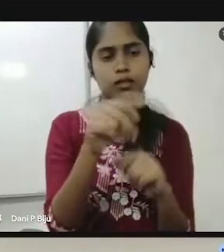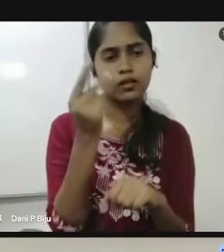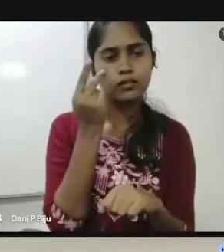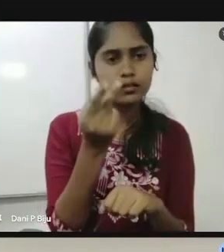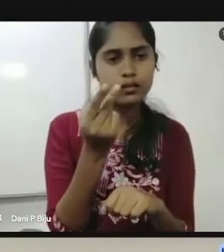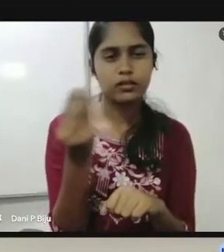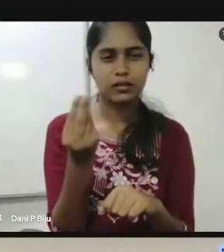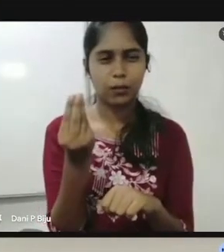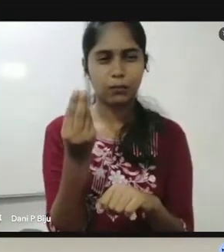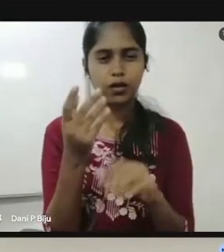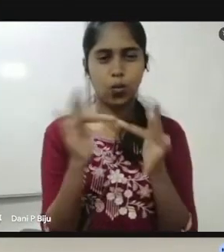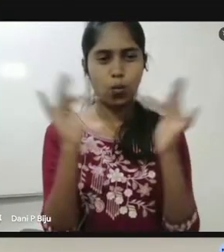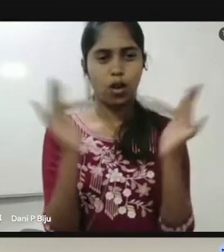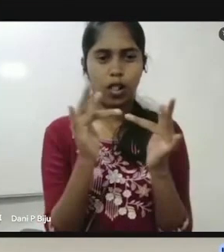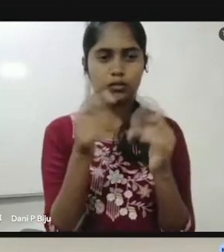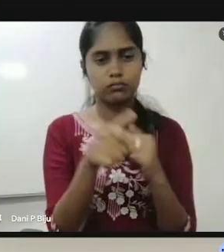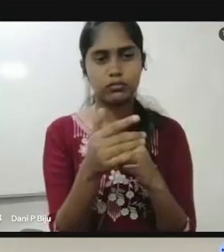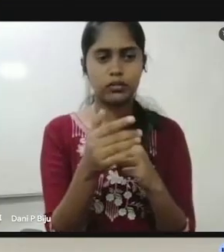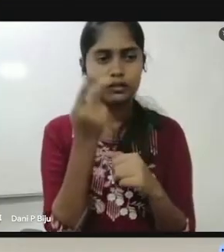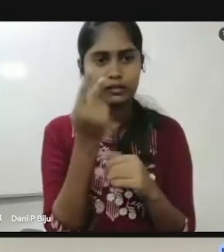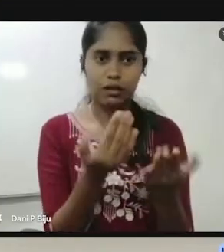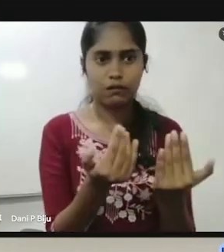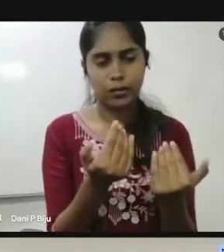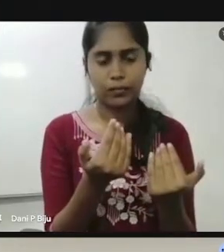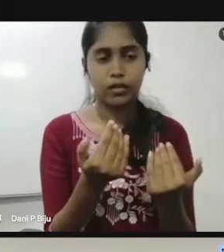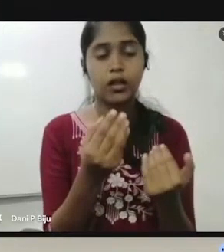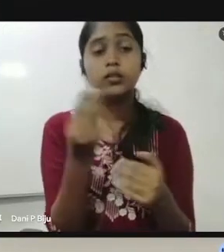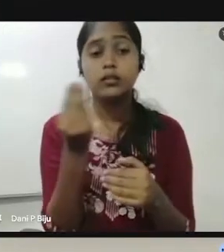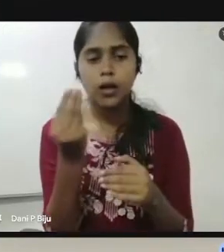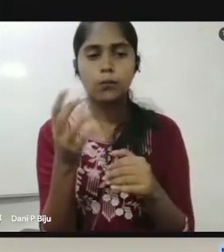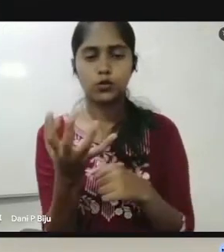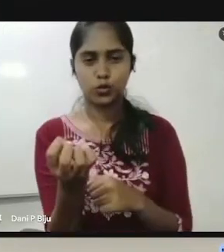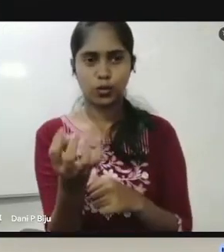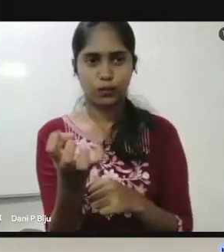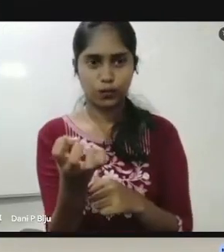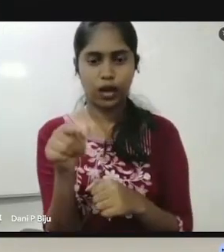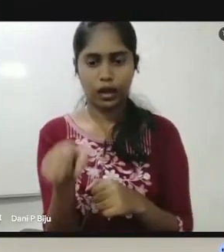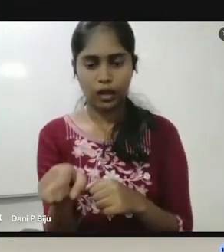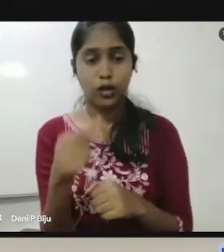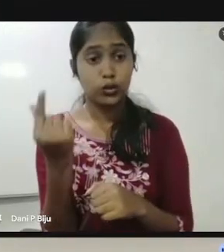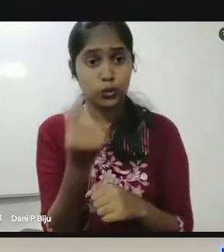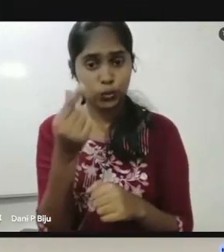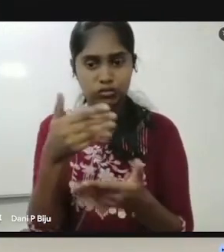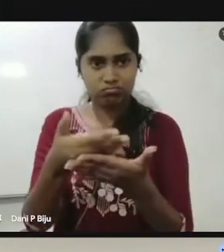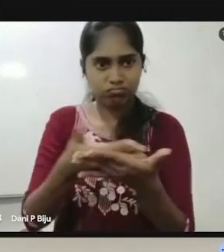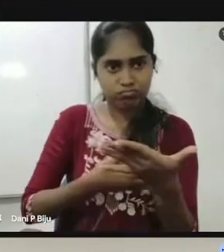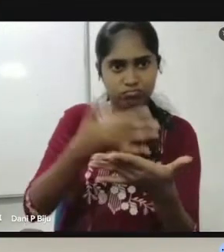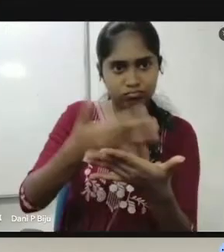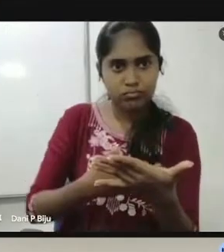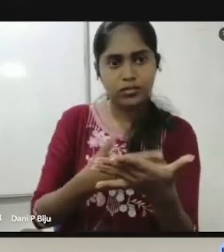ഓൺലൈൻ നമുക്ക് ഫ്രീലി അവൈലബിൾ ആണ്, ചിലത് നമ്മൾ സോഫ്റ്റ്വെയർസ് ഉണ്ട്, അതിൽ നിന്ന് നമ്മൾ ജനറേറ്റ് ചെയ്താണ് പിക്ചർ സിംബൽസ്